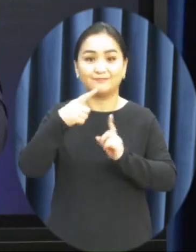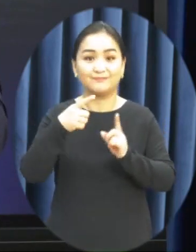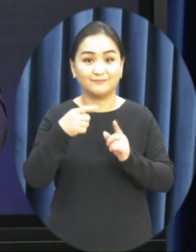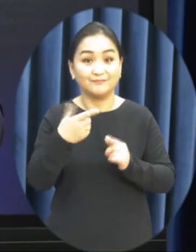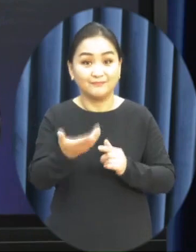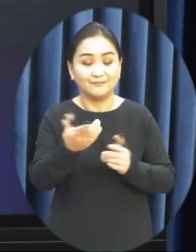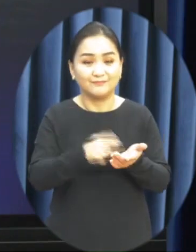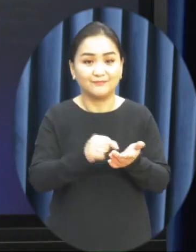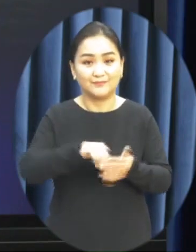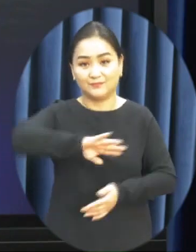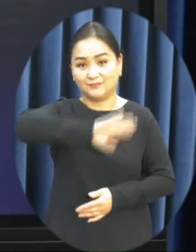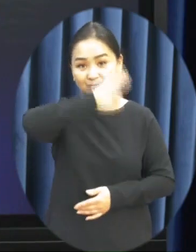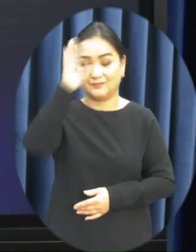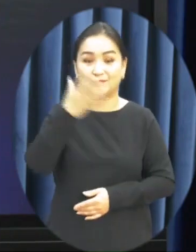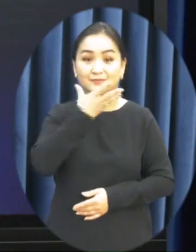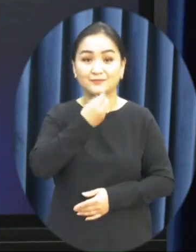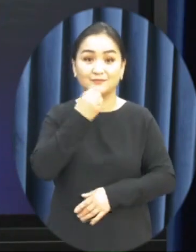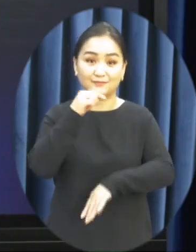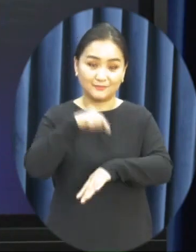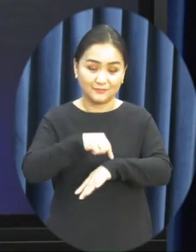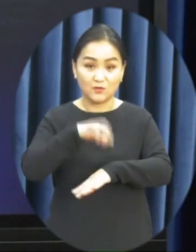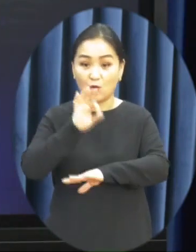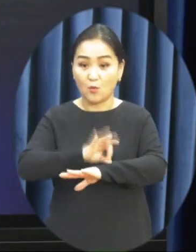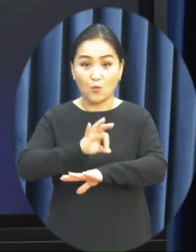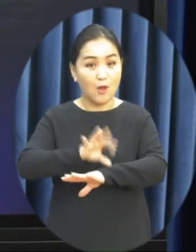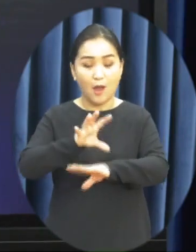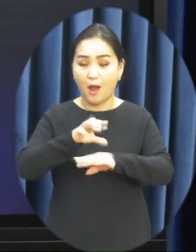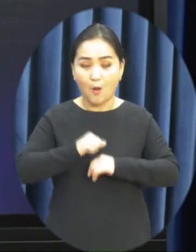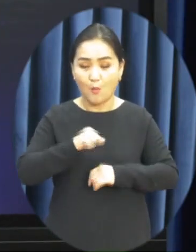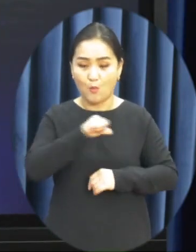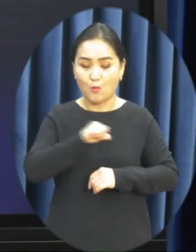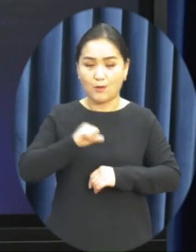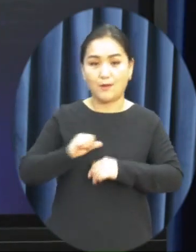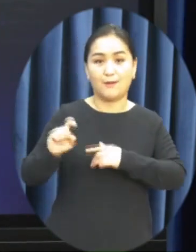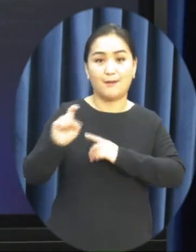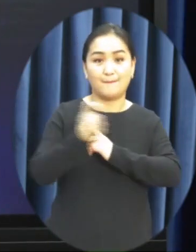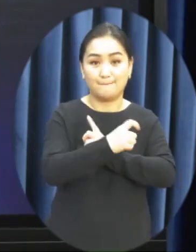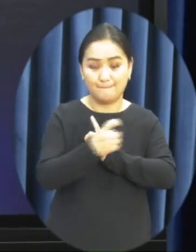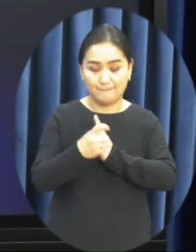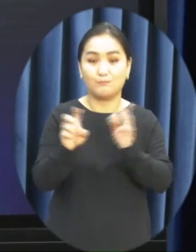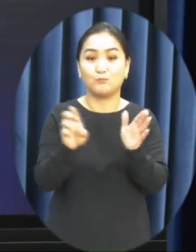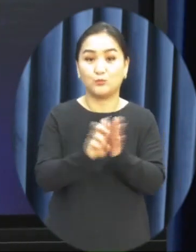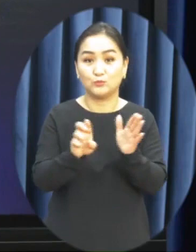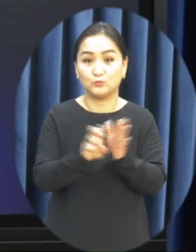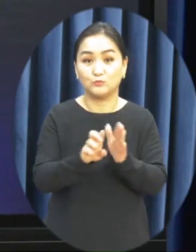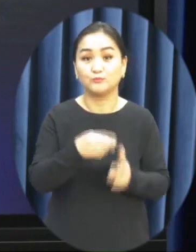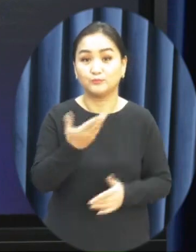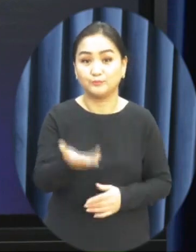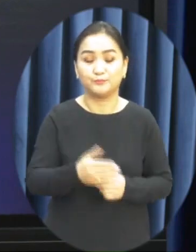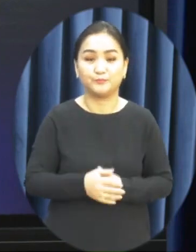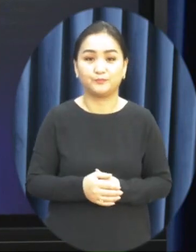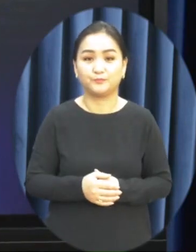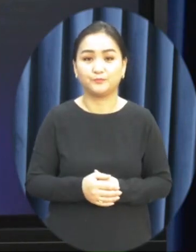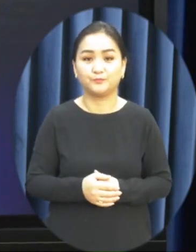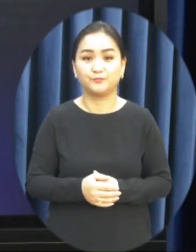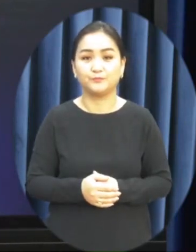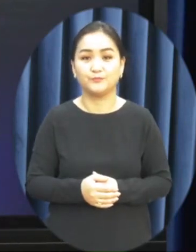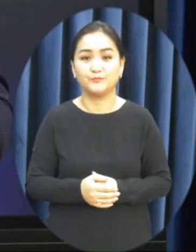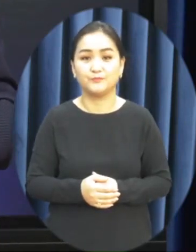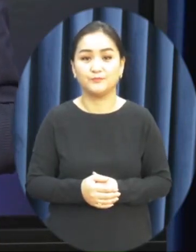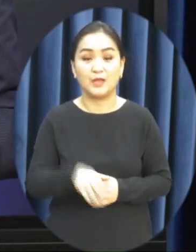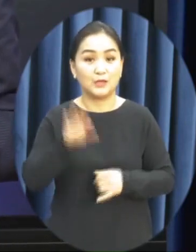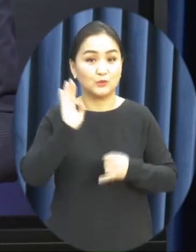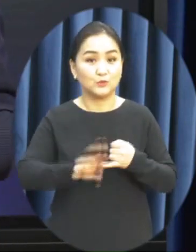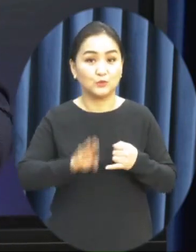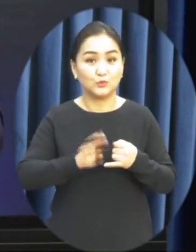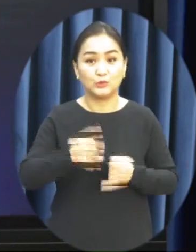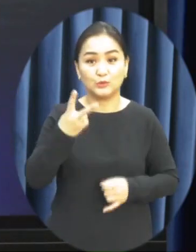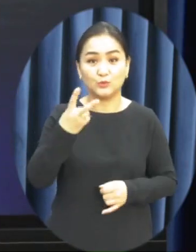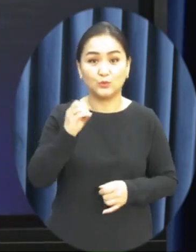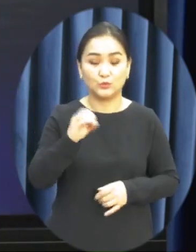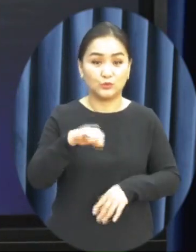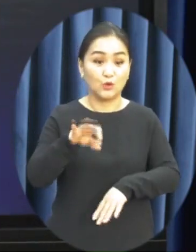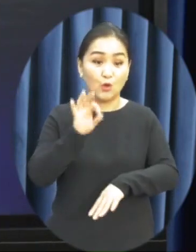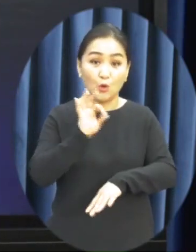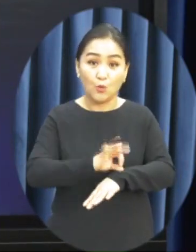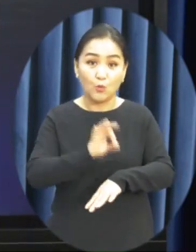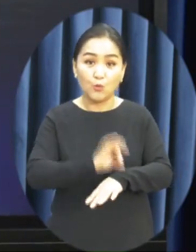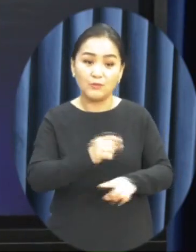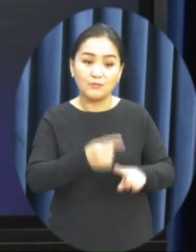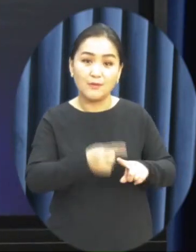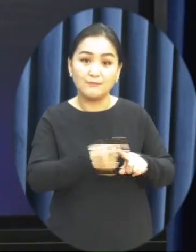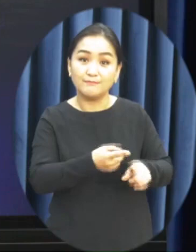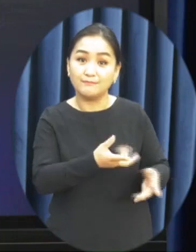ཤུགས